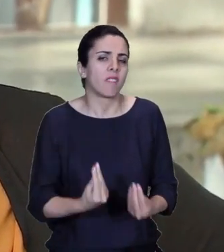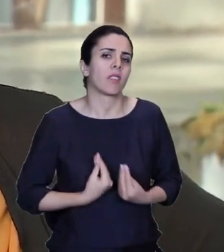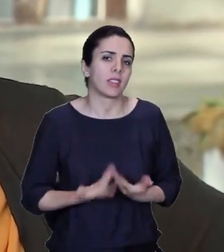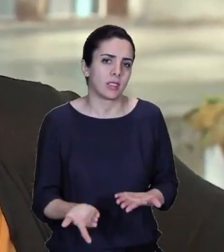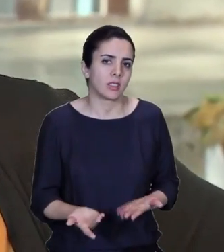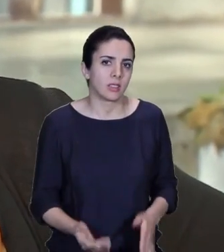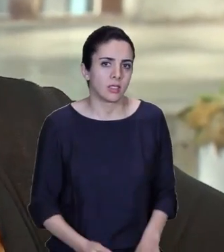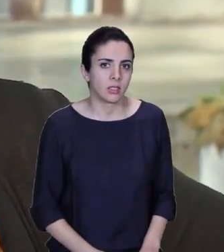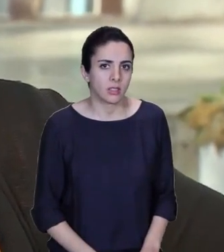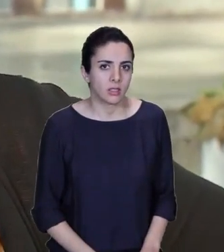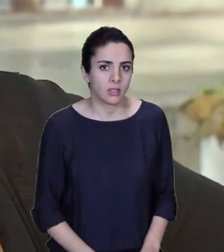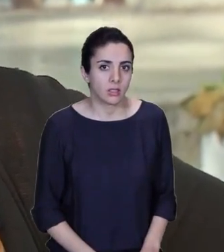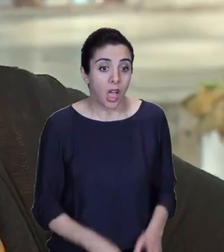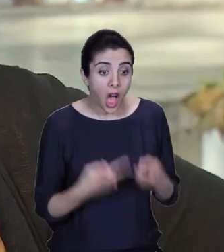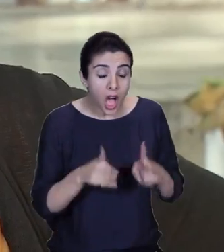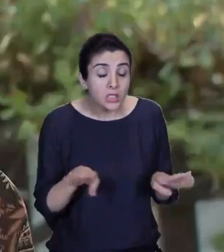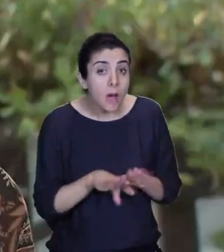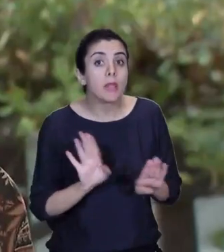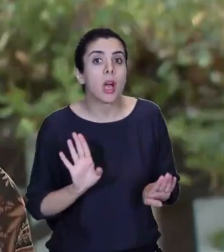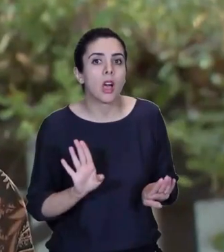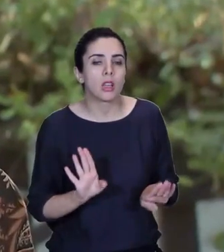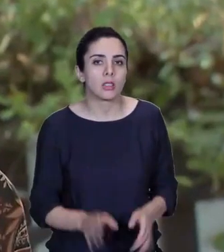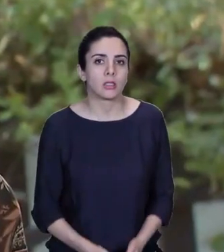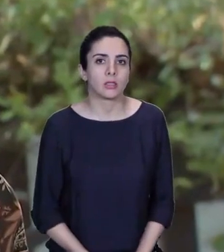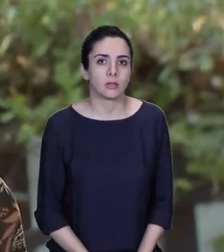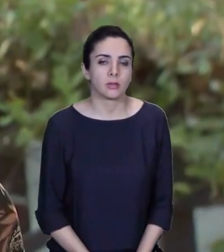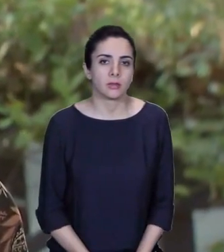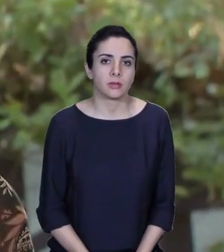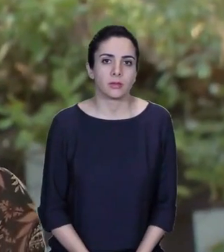verdi. Hep açık olacak ona göre.